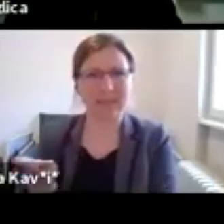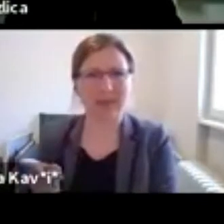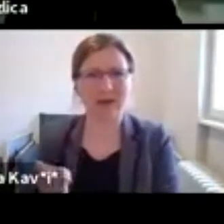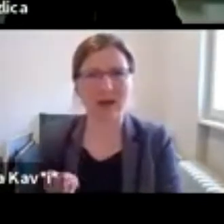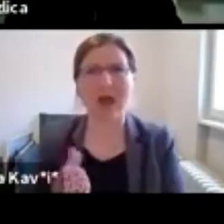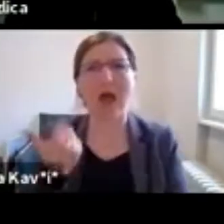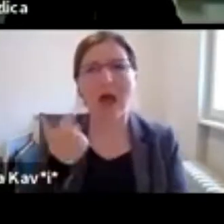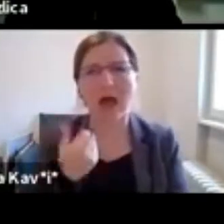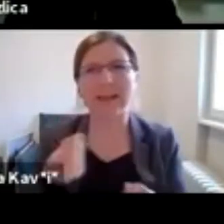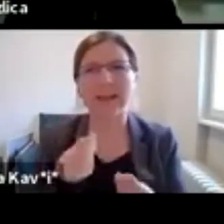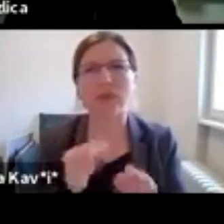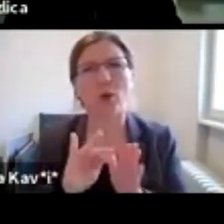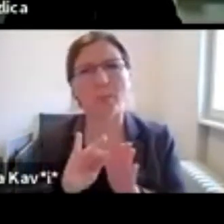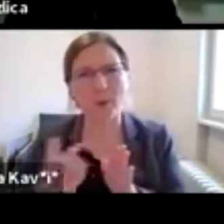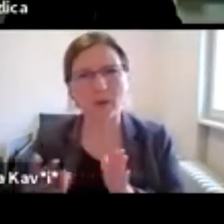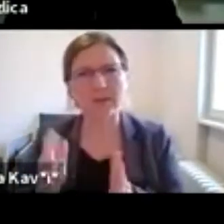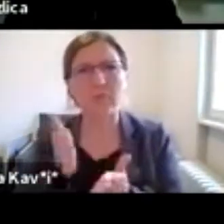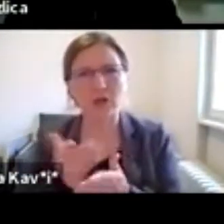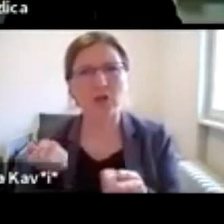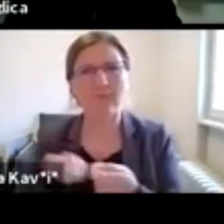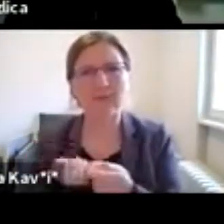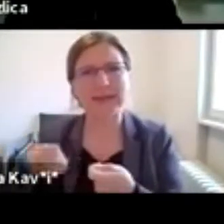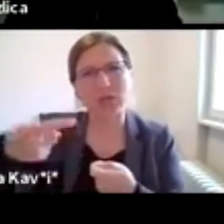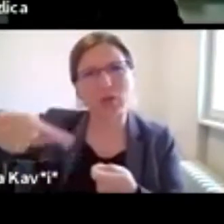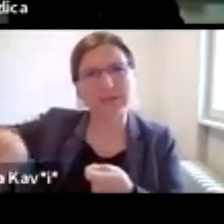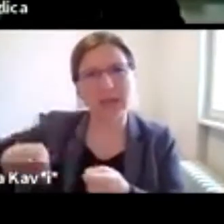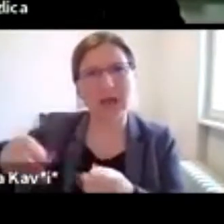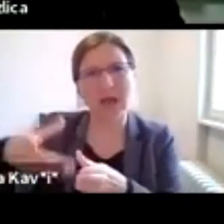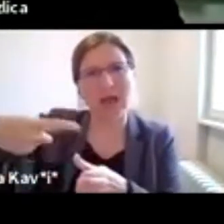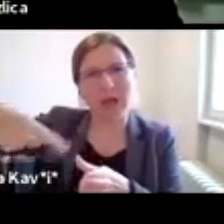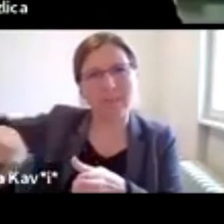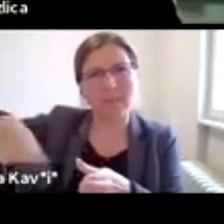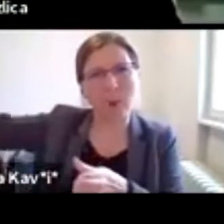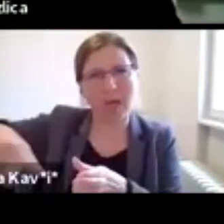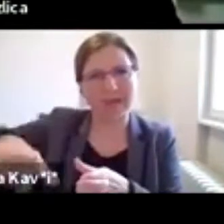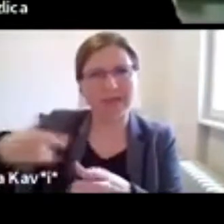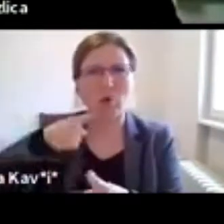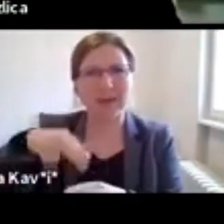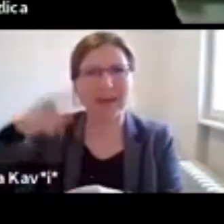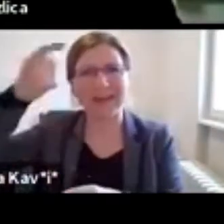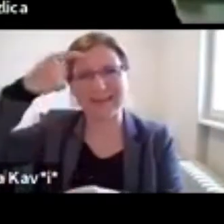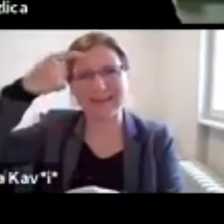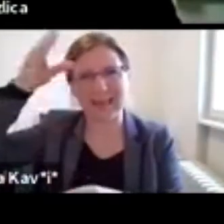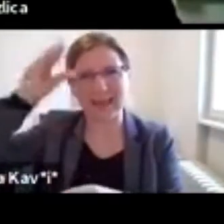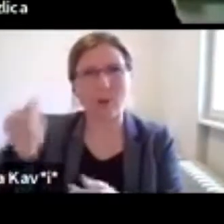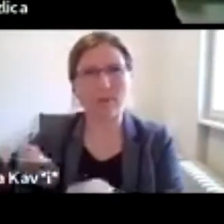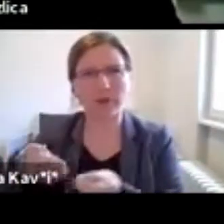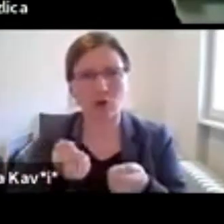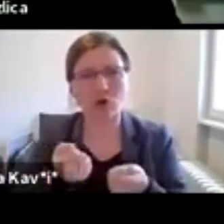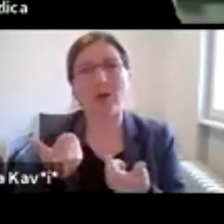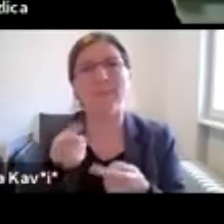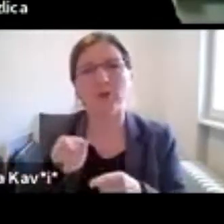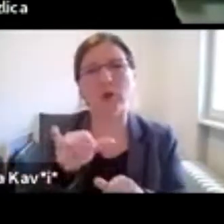da je specifično za populaciju osoba sa intelektualnim teškoćama je to da osobe sa